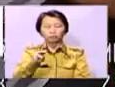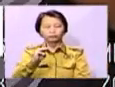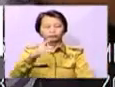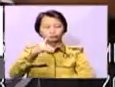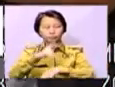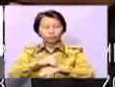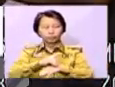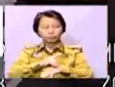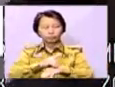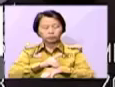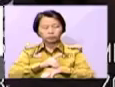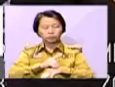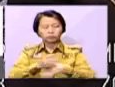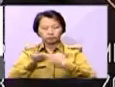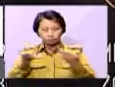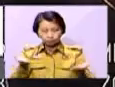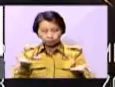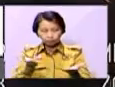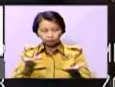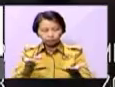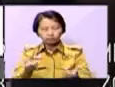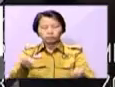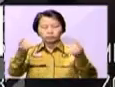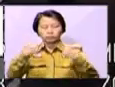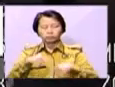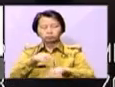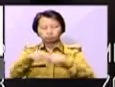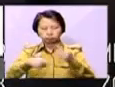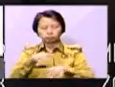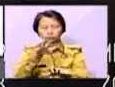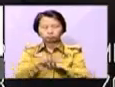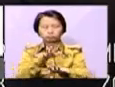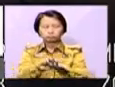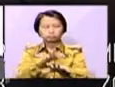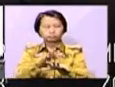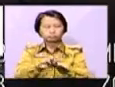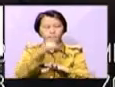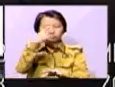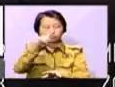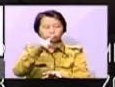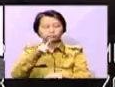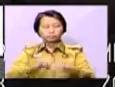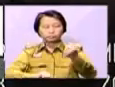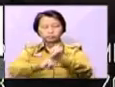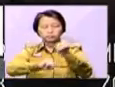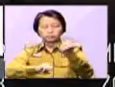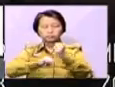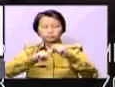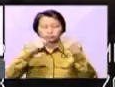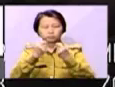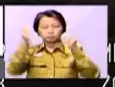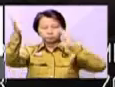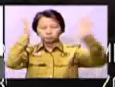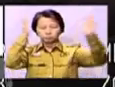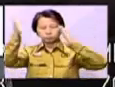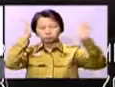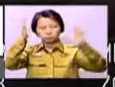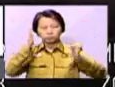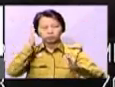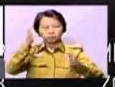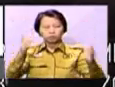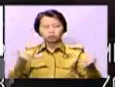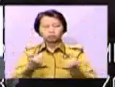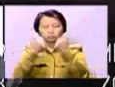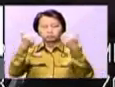di Wangsa Maju ini tentang sambutan penonton-penonton untuk menyokong pasukan bola sepak Malaysia yang akan bertemu